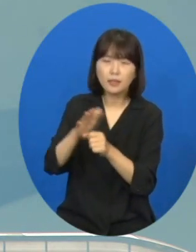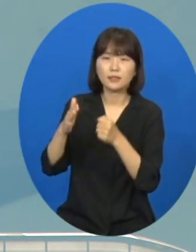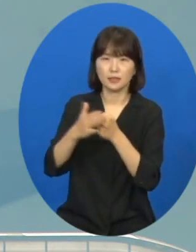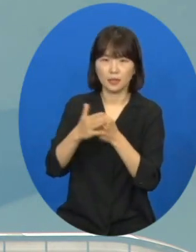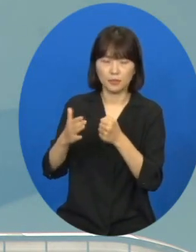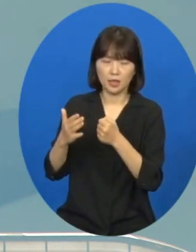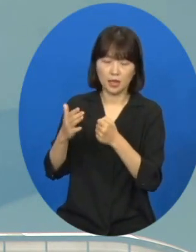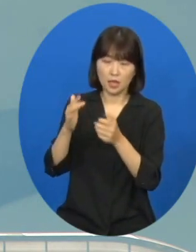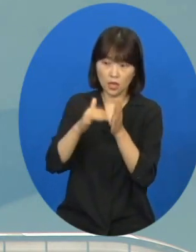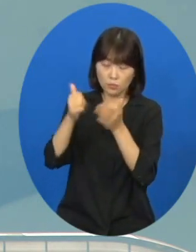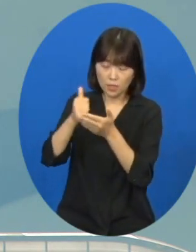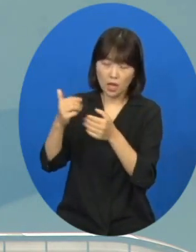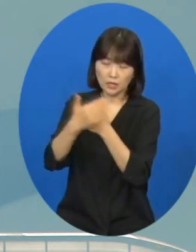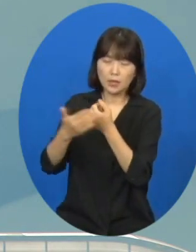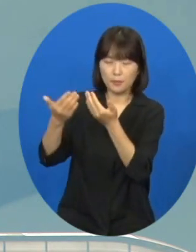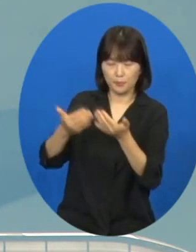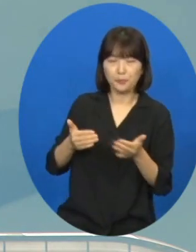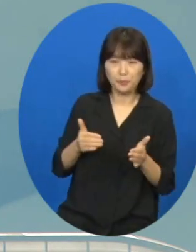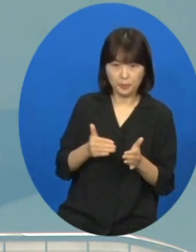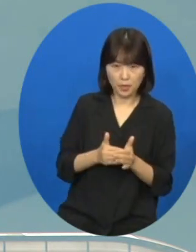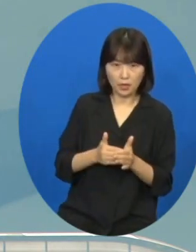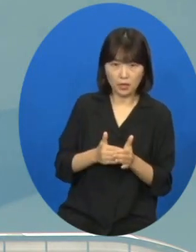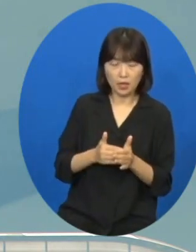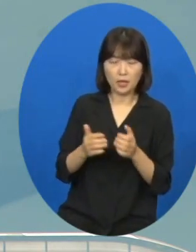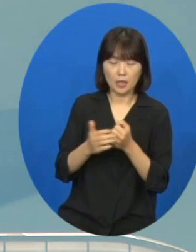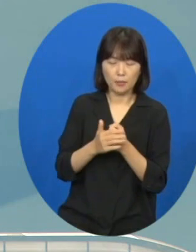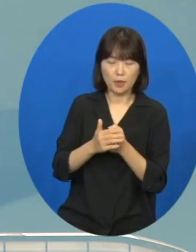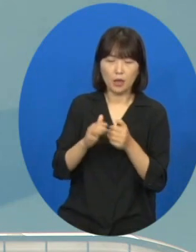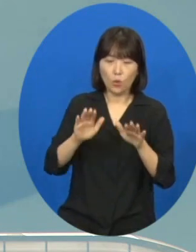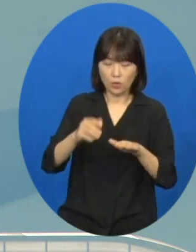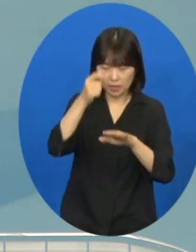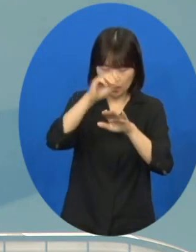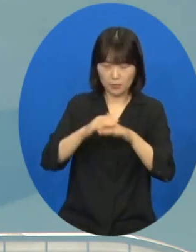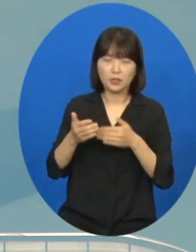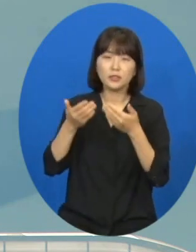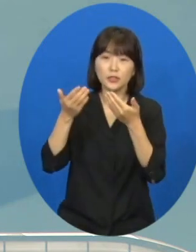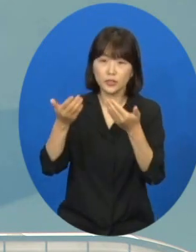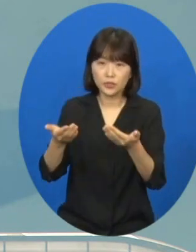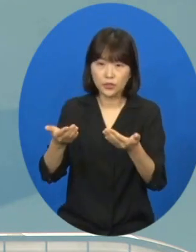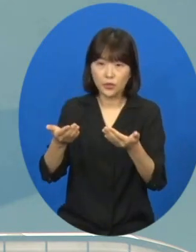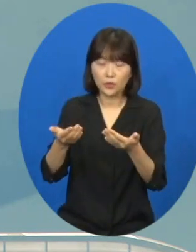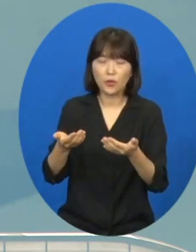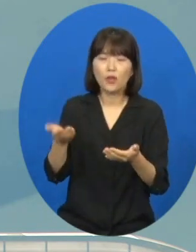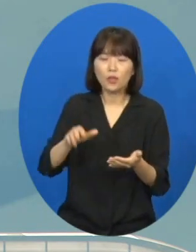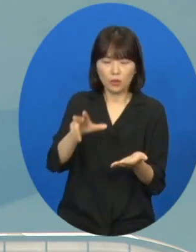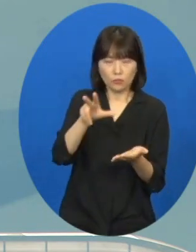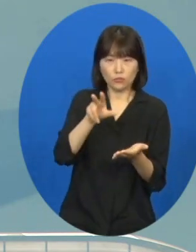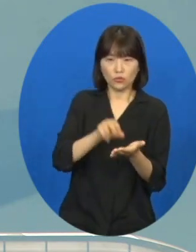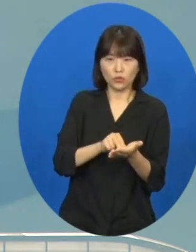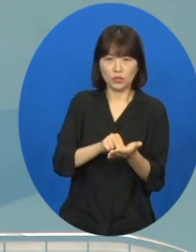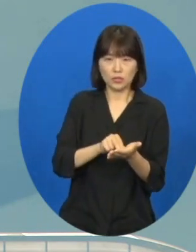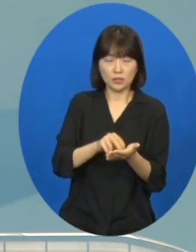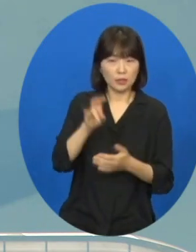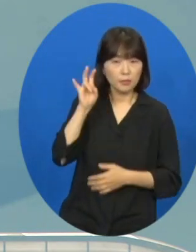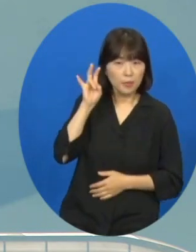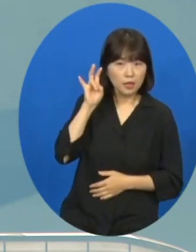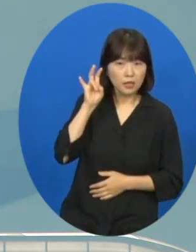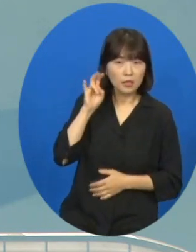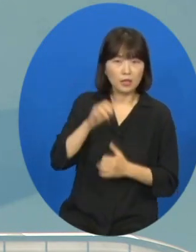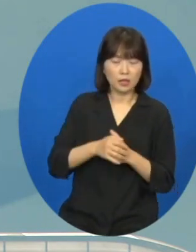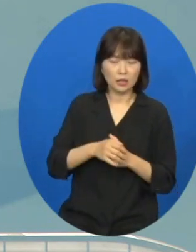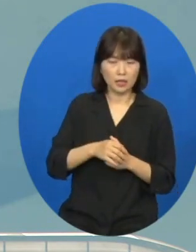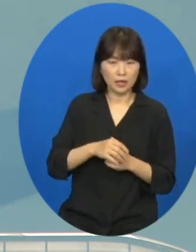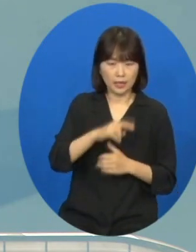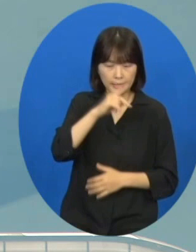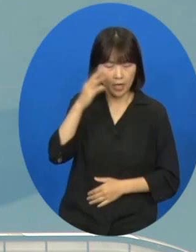받았고, 그래서 오늘 이렇게 예배를 드리는 거잖아요. 그런데 문제는 이 마리아가 향유를